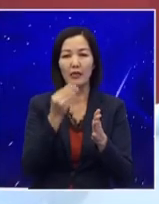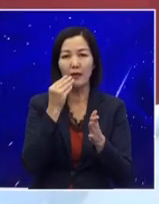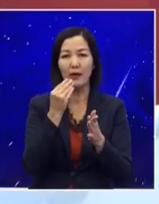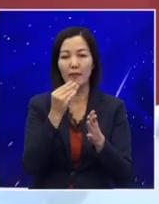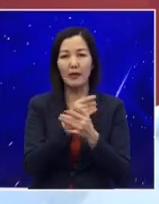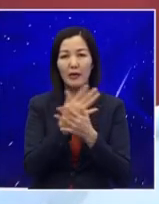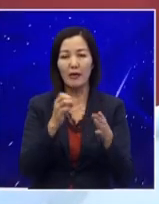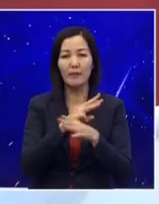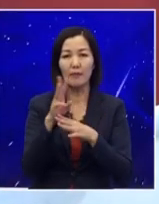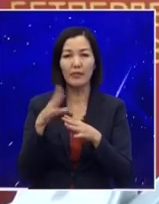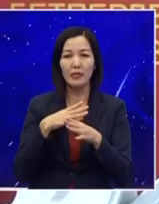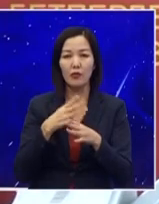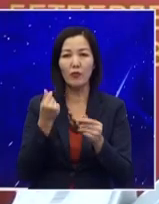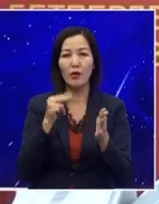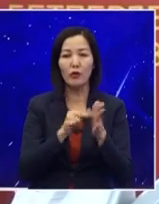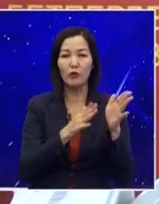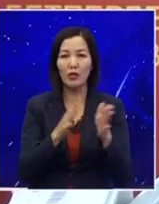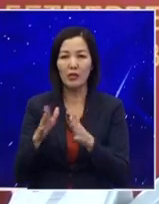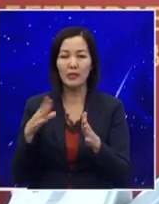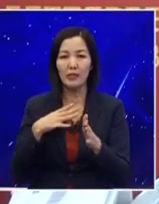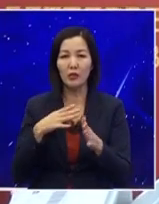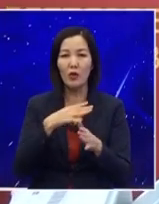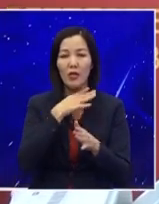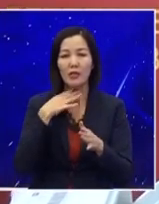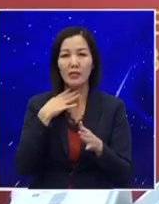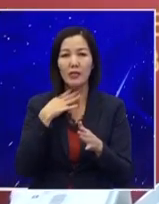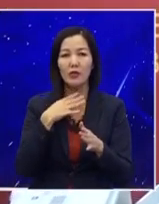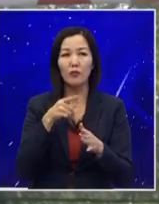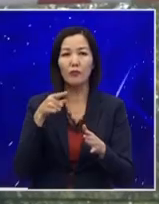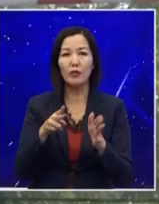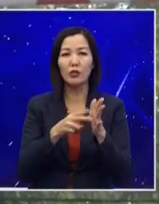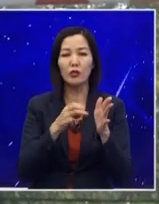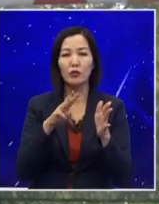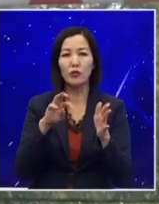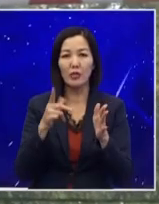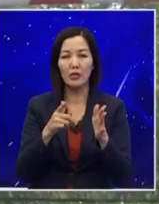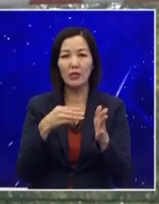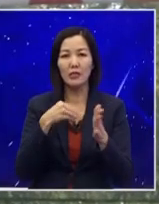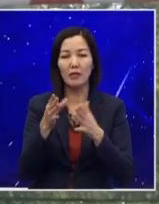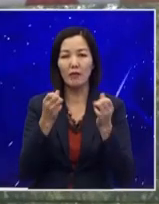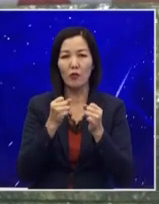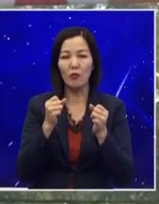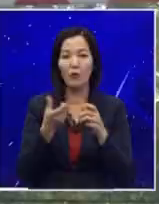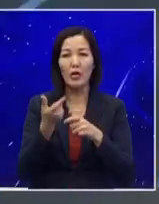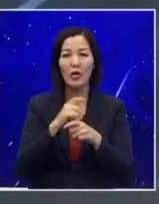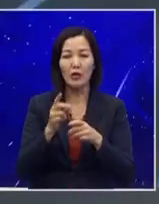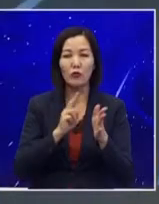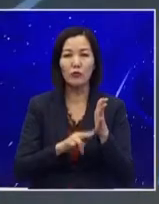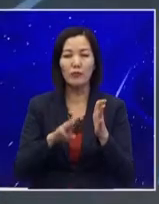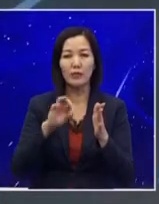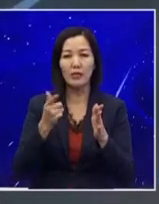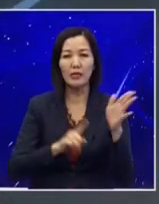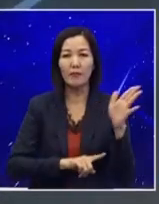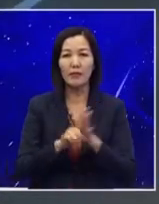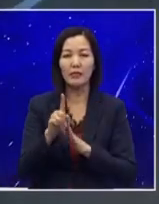ету, әрі баға тұрақтылығын сақтау. Мәселен, сиыр етін мұнан келісін 1700 теңгеден сатып алуға болады. Картоп бағасы 70 теңгеден басталады,